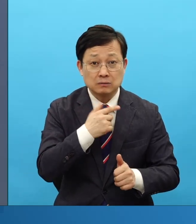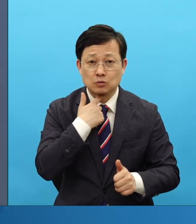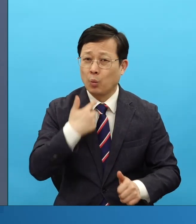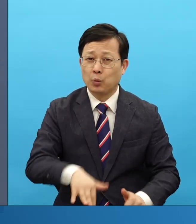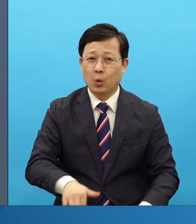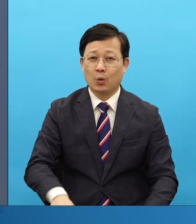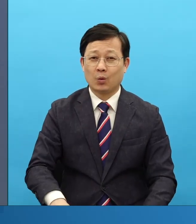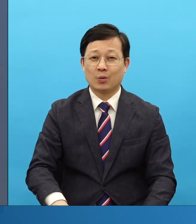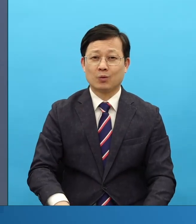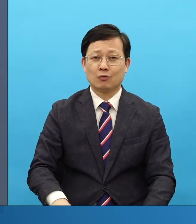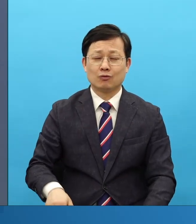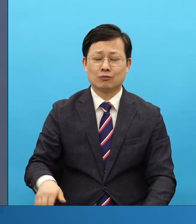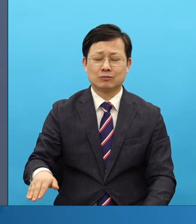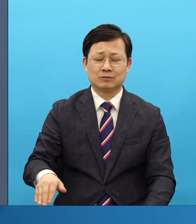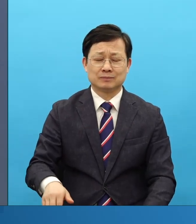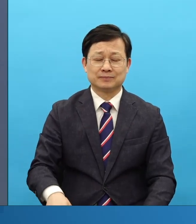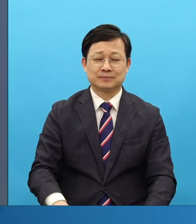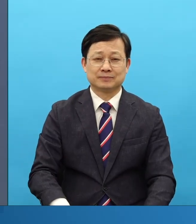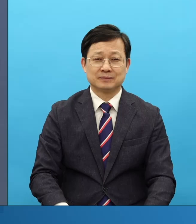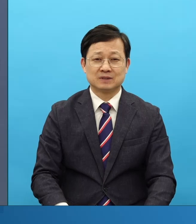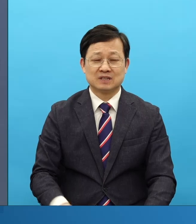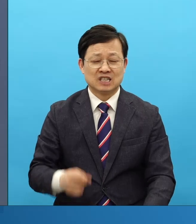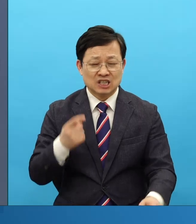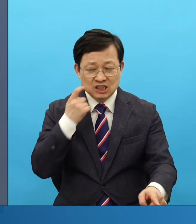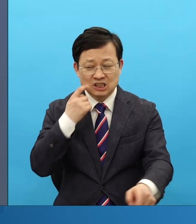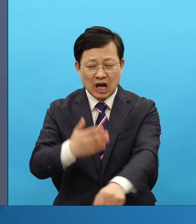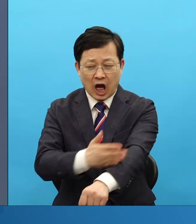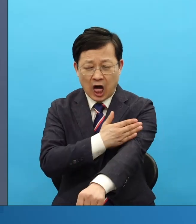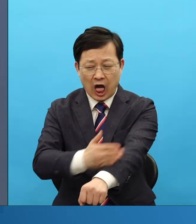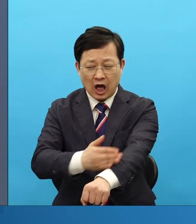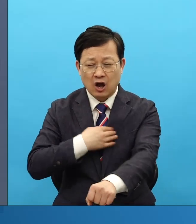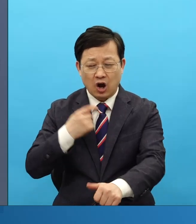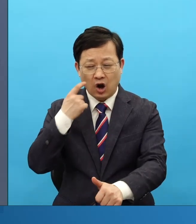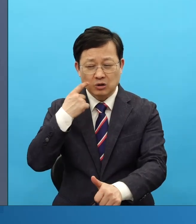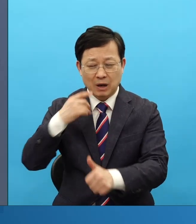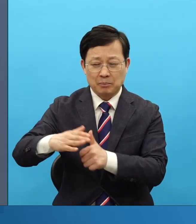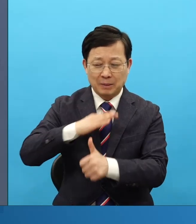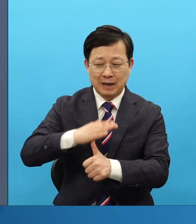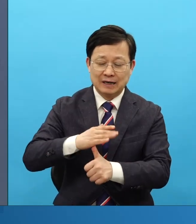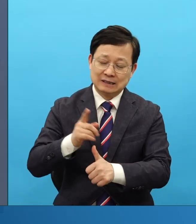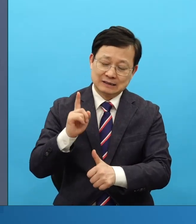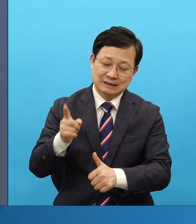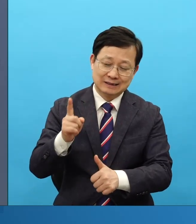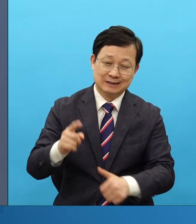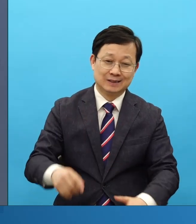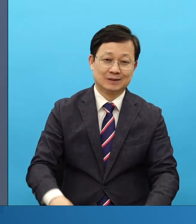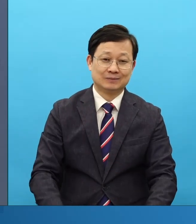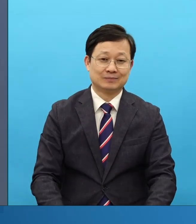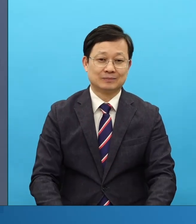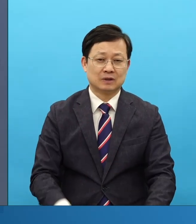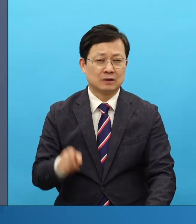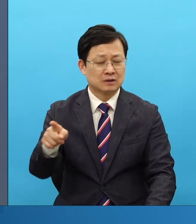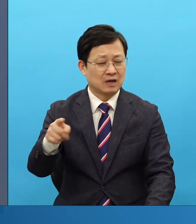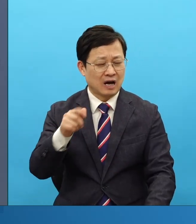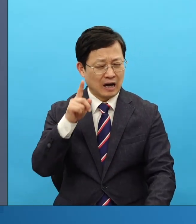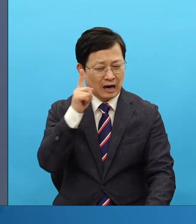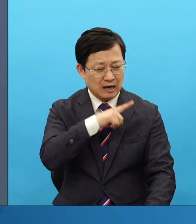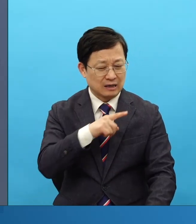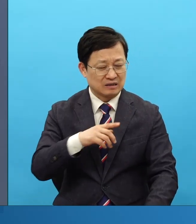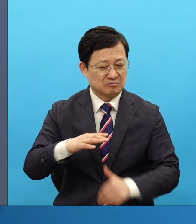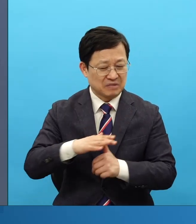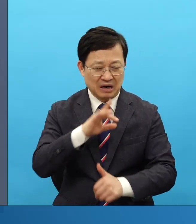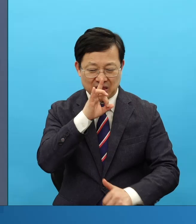inside of us only. 거짓말 선동 시대예요. Now, this is a time, an age where 근데 lies are 감동받으면 abundant. 안 돼요. So do not